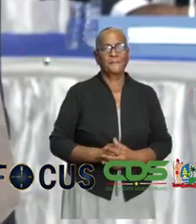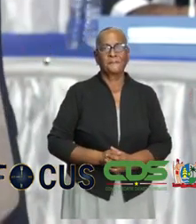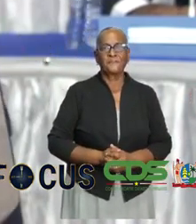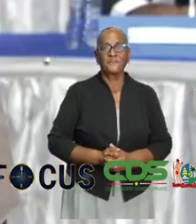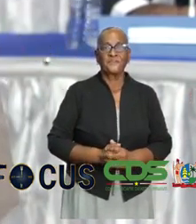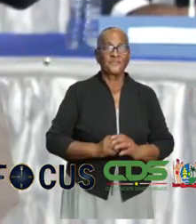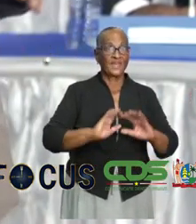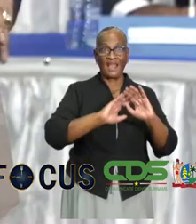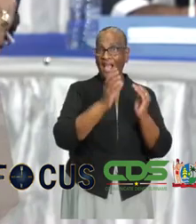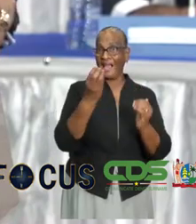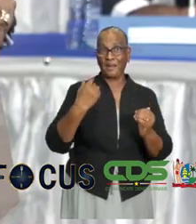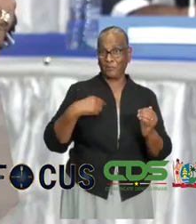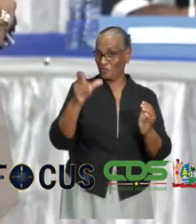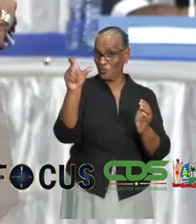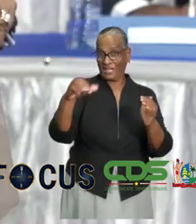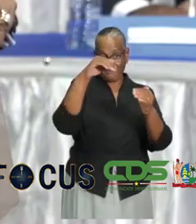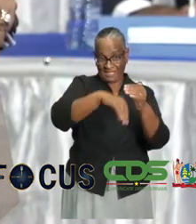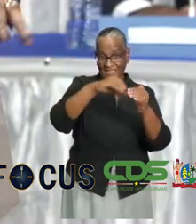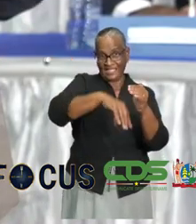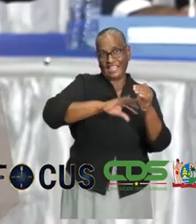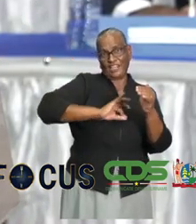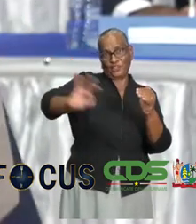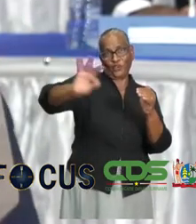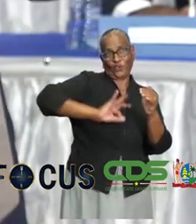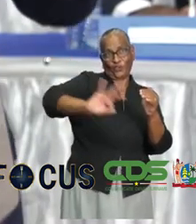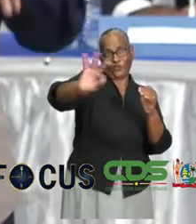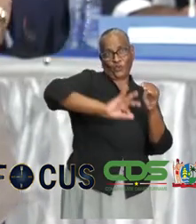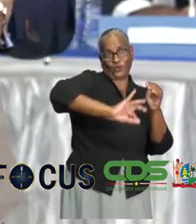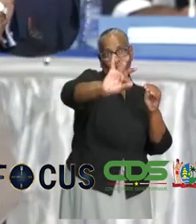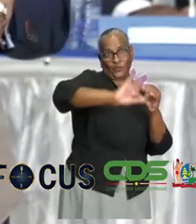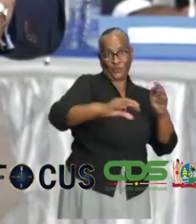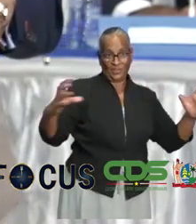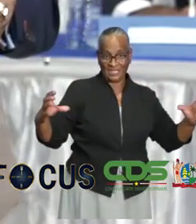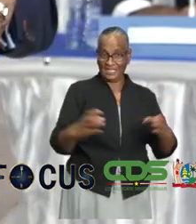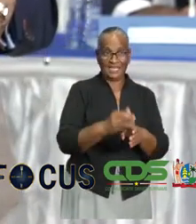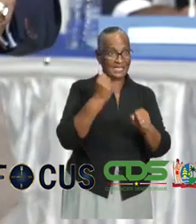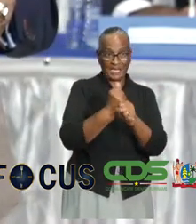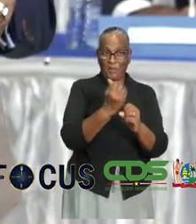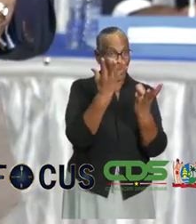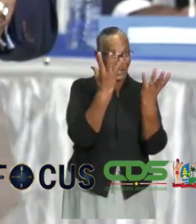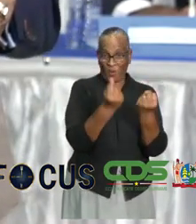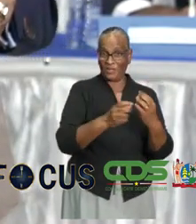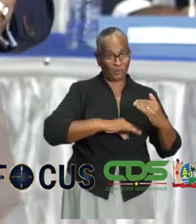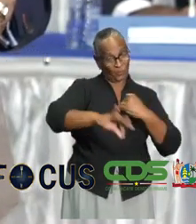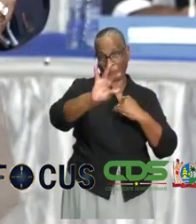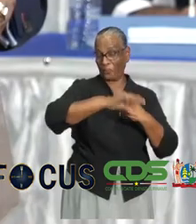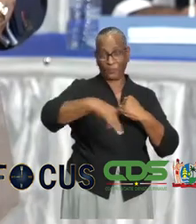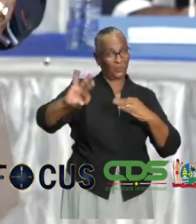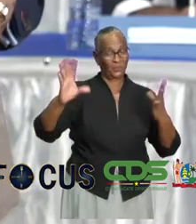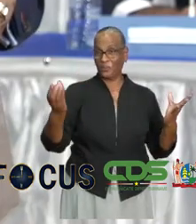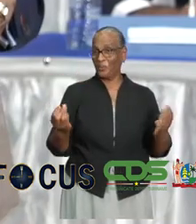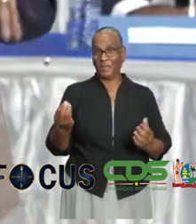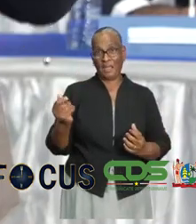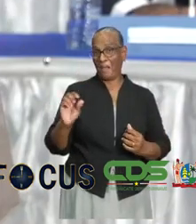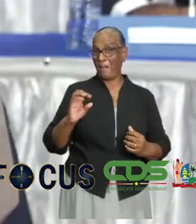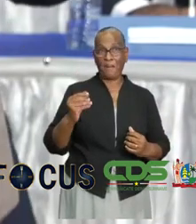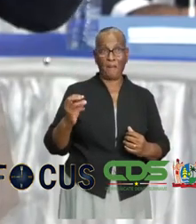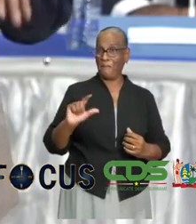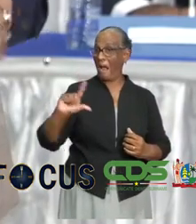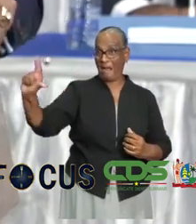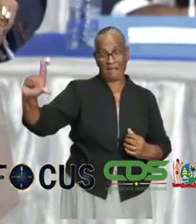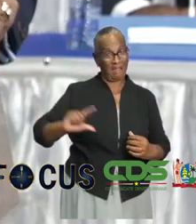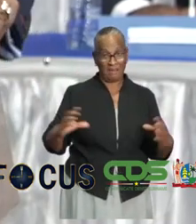Alle investeerders gaan zich terugtrekken. Niemand gaat zaken meer met jou willen doen. Die corresponding banken die er zijn, die gaan